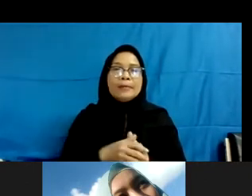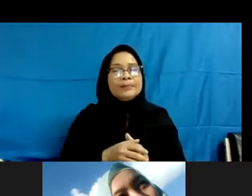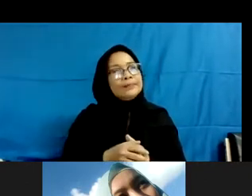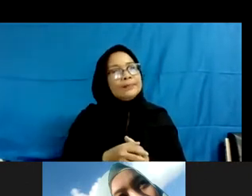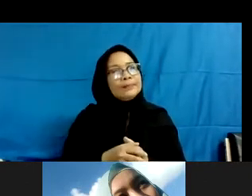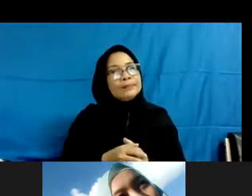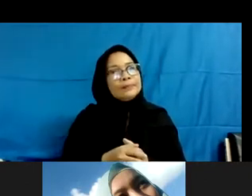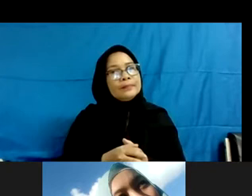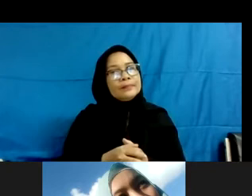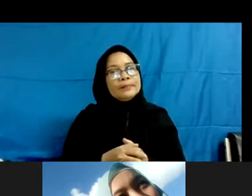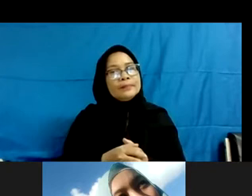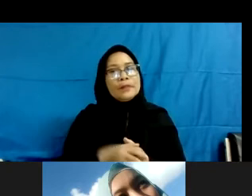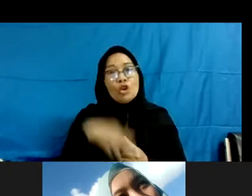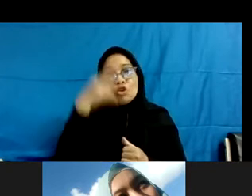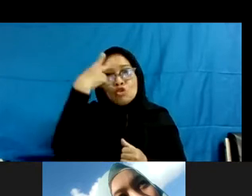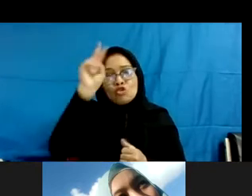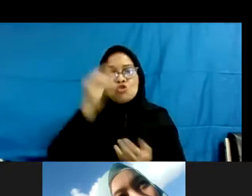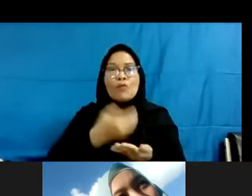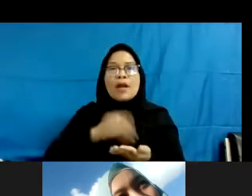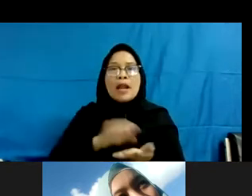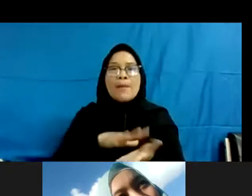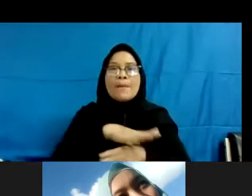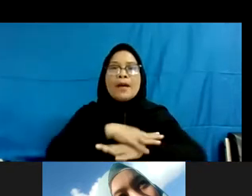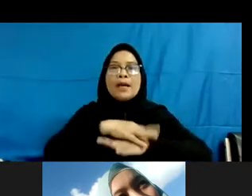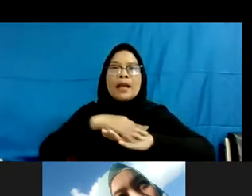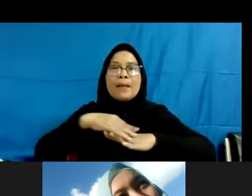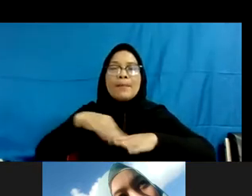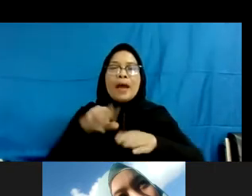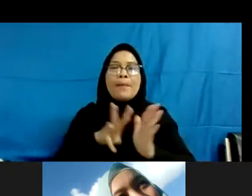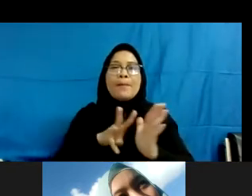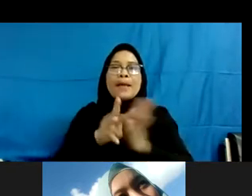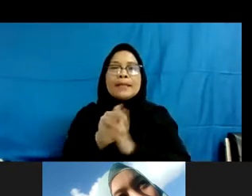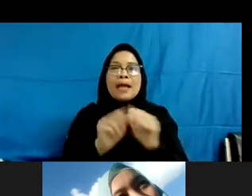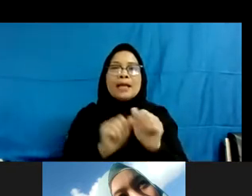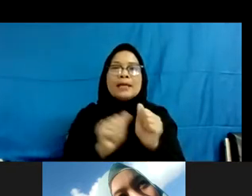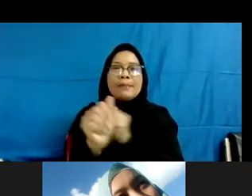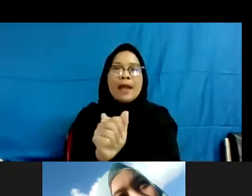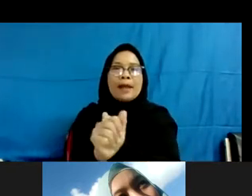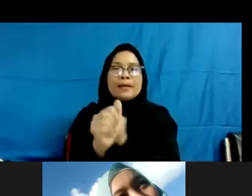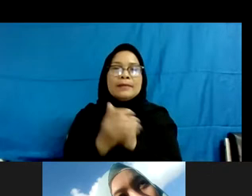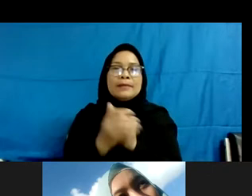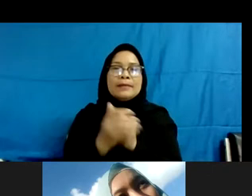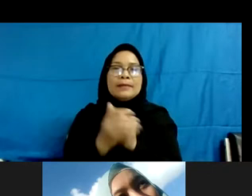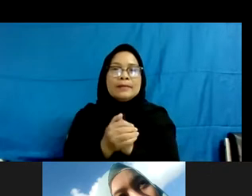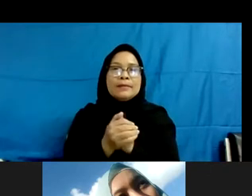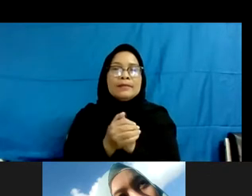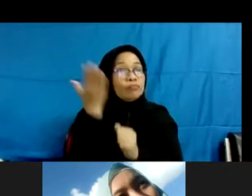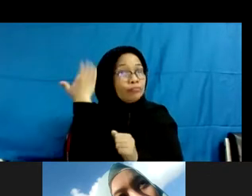B yang pertama itu adalah Braille itu untuk bekal meraba masa depan. Jadi flashback dulu,